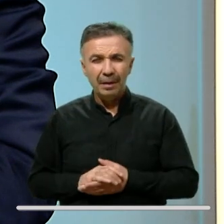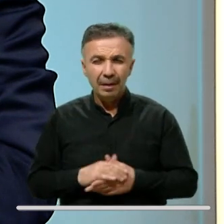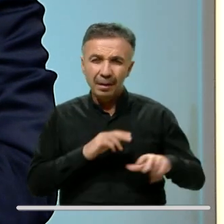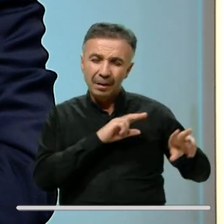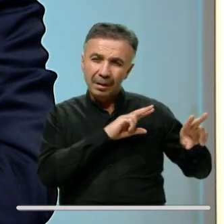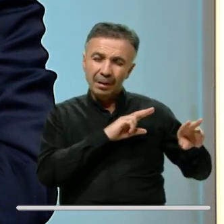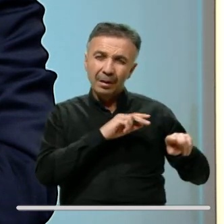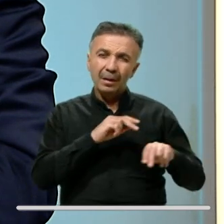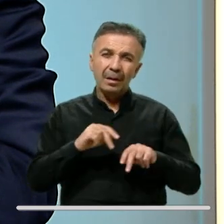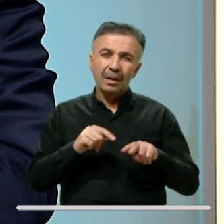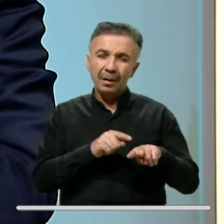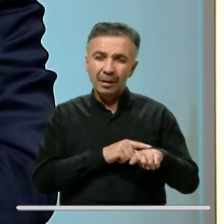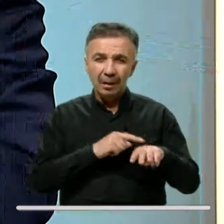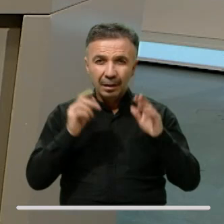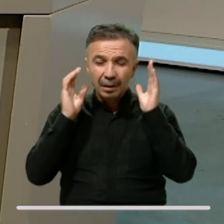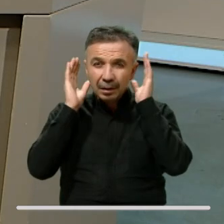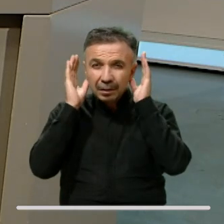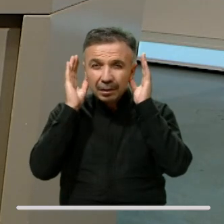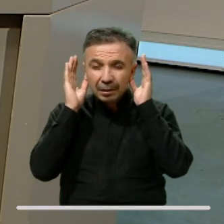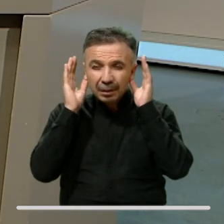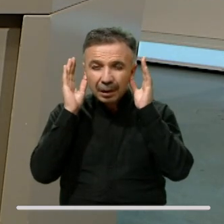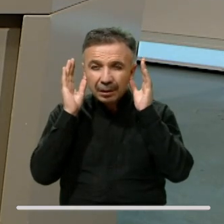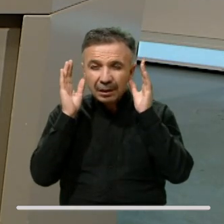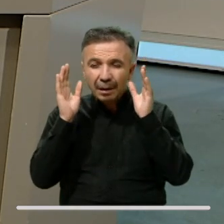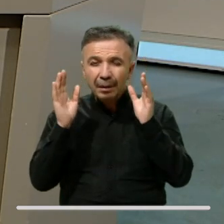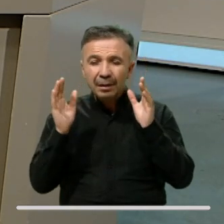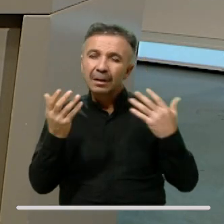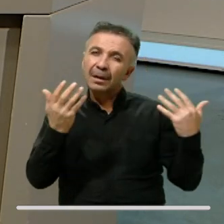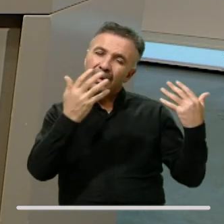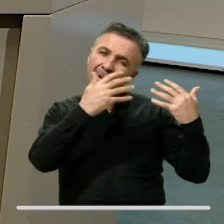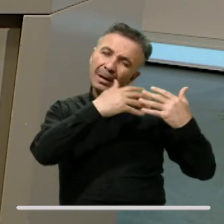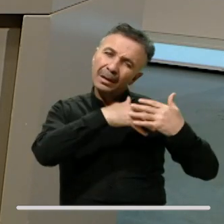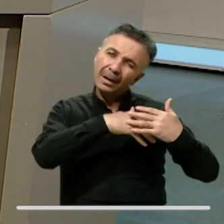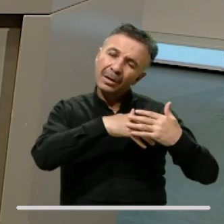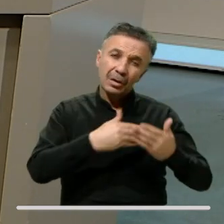var hemen hemen 80'e merdiven dayadık. Yatsı namazını gece